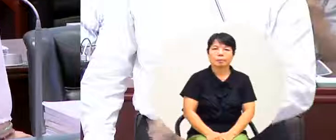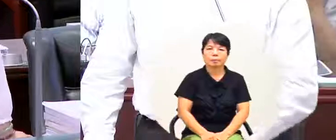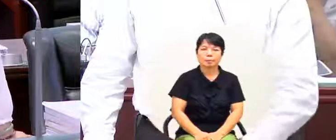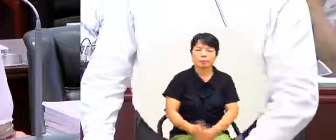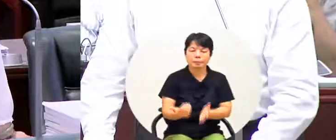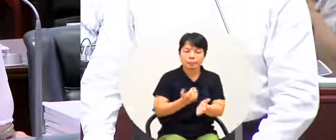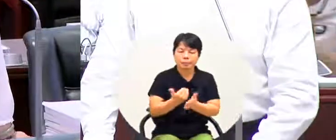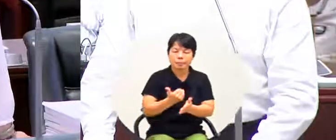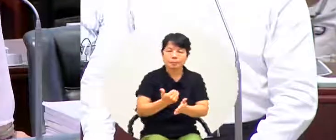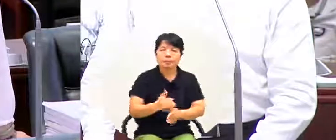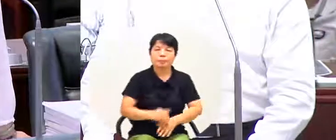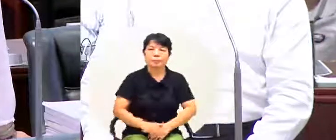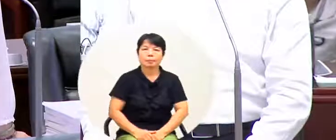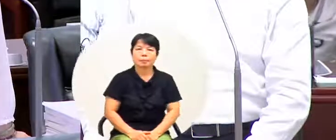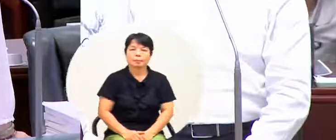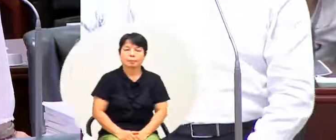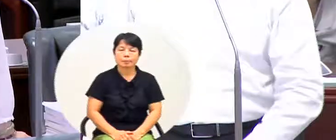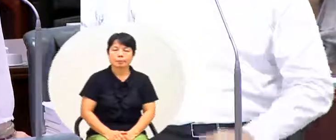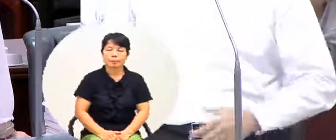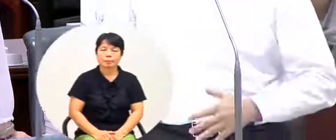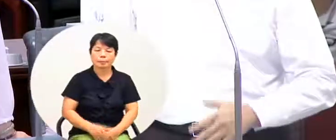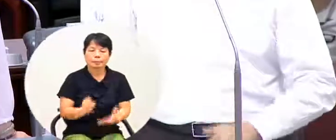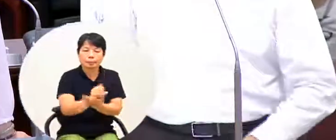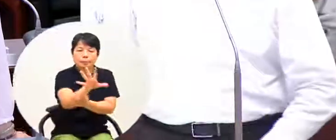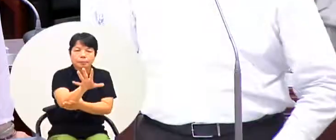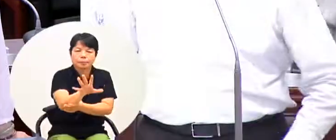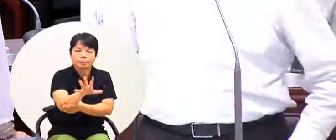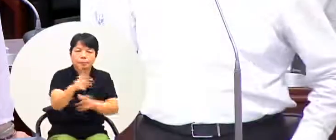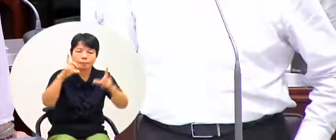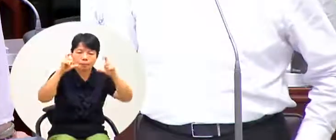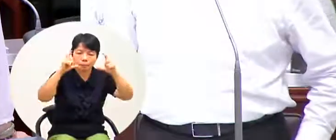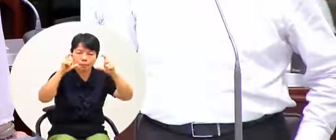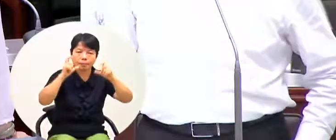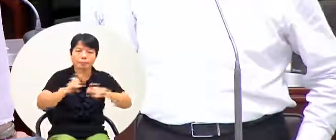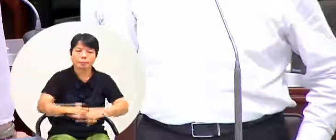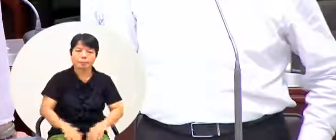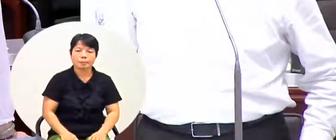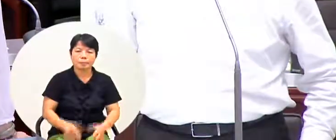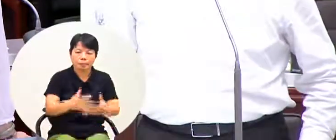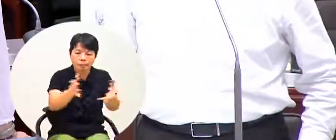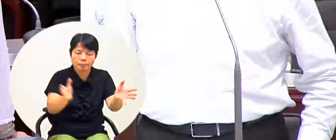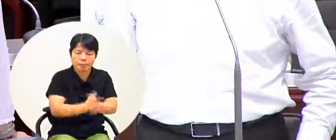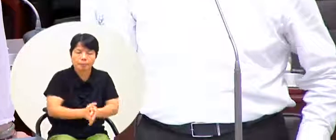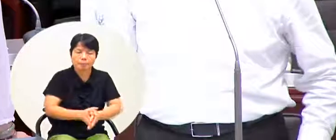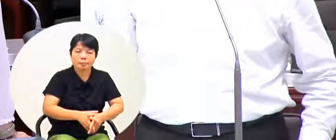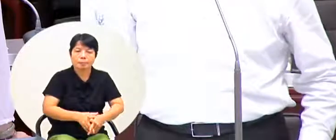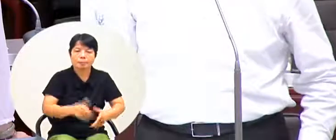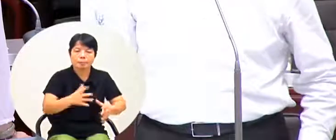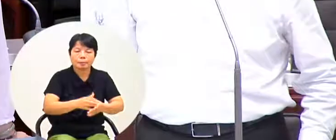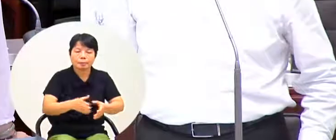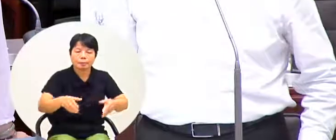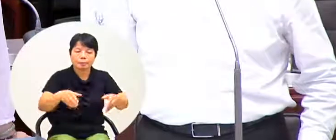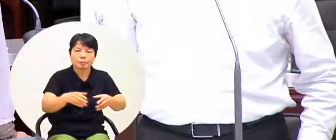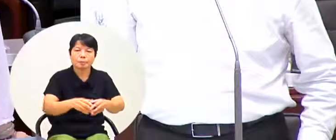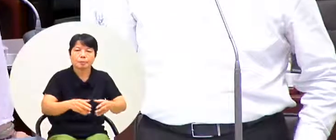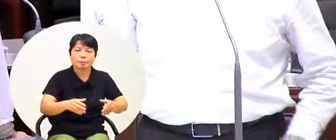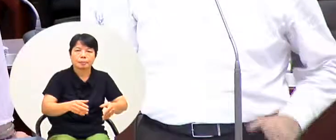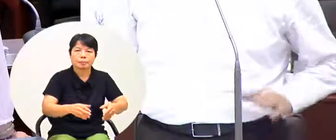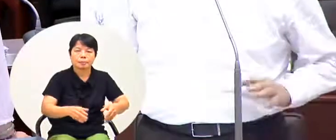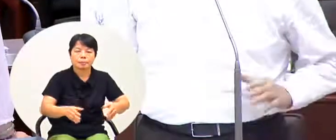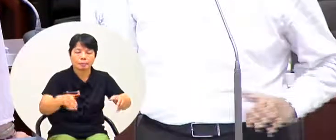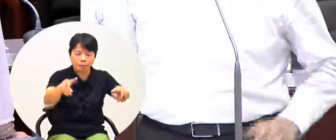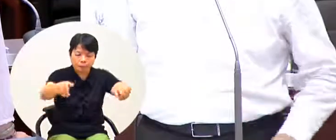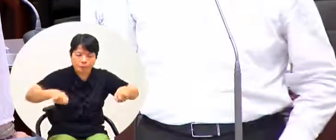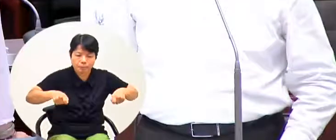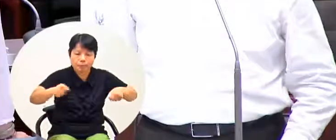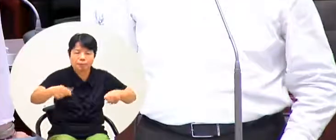在那个 PowerPoint 的照片图上，有一些栏杆的布设，那个我们高雄市是道路没有栏杆的，所以